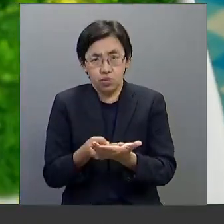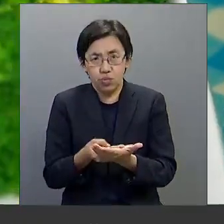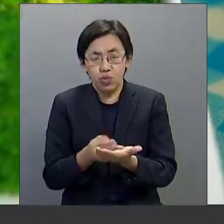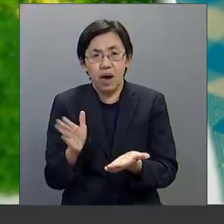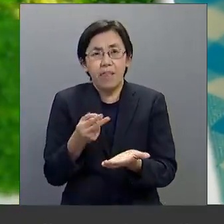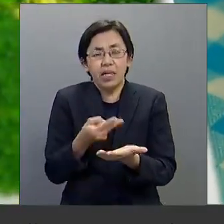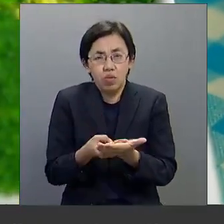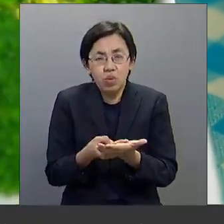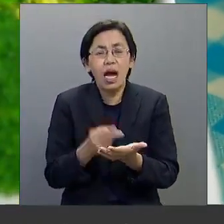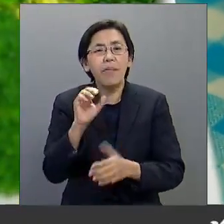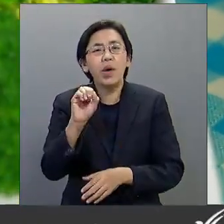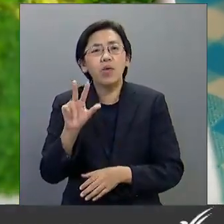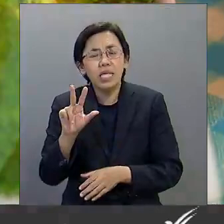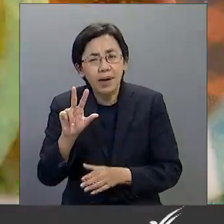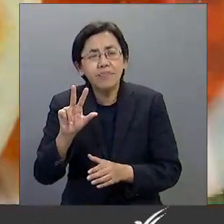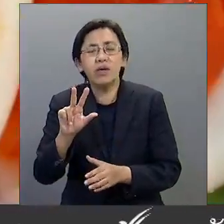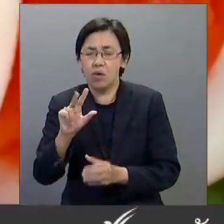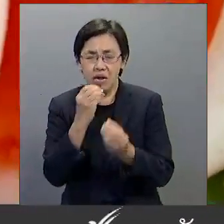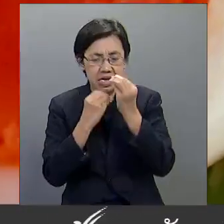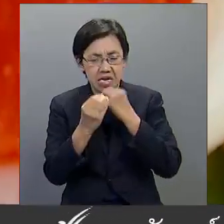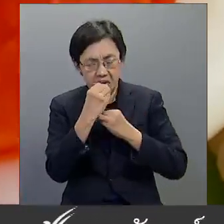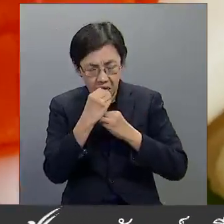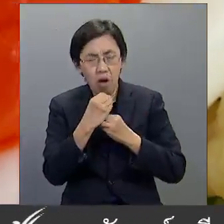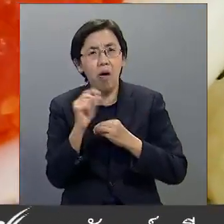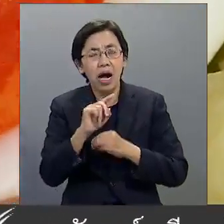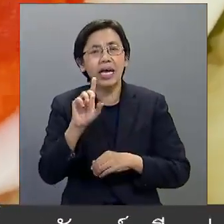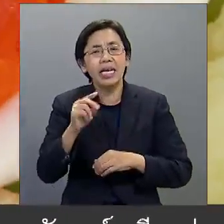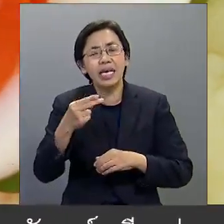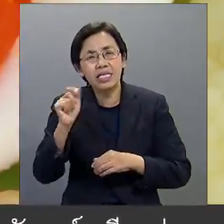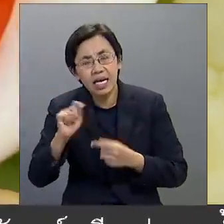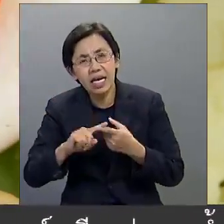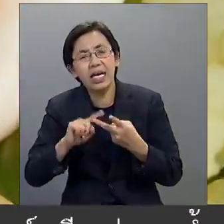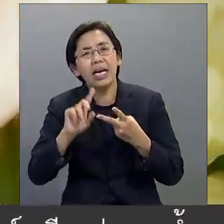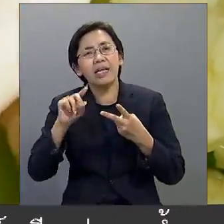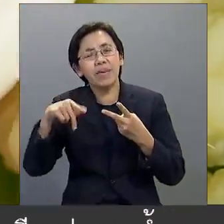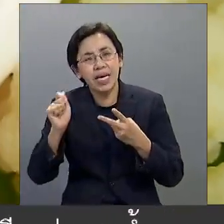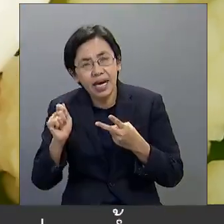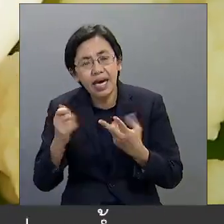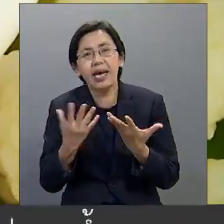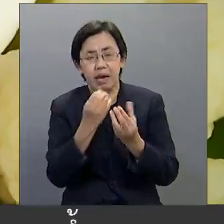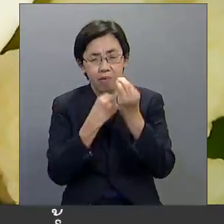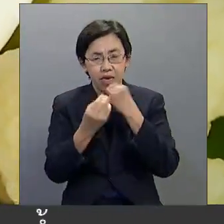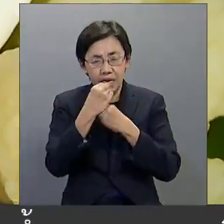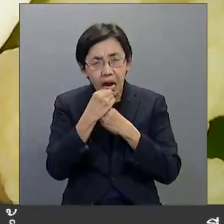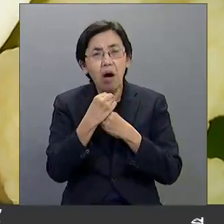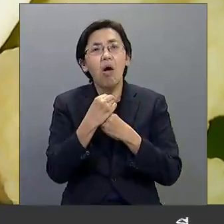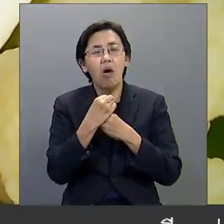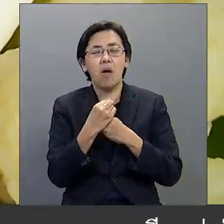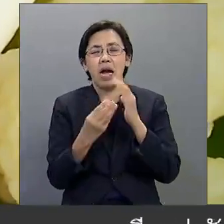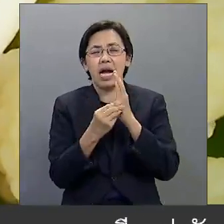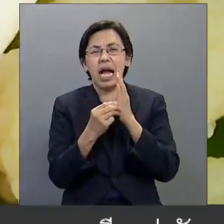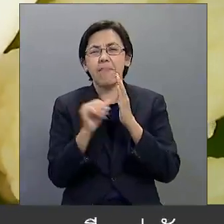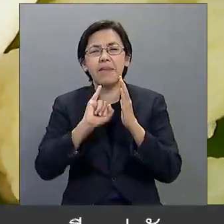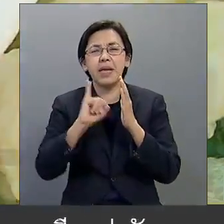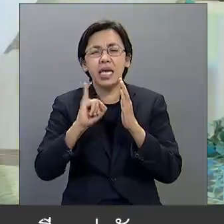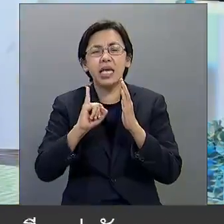ของโอเมก้า3ที่ดีต่อใจนะมีพวก DHA EPA ตัวนี้จะช่วยในการลดไตรกลีเซอไรด์ซึ่งเป็น